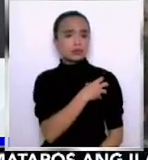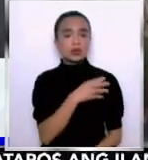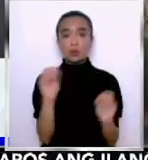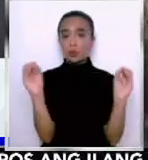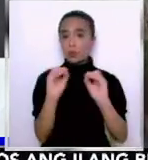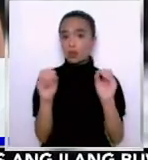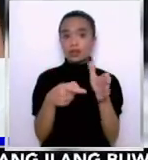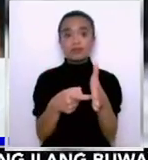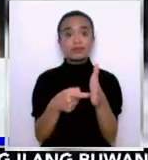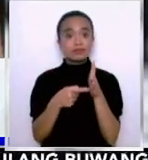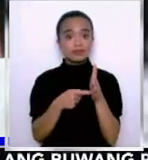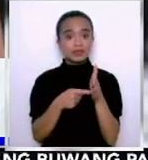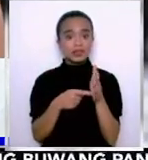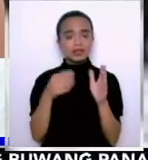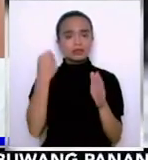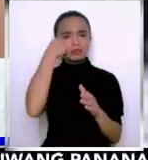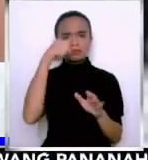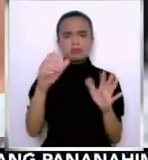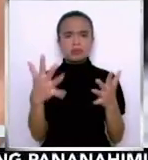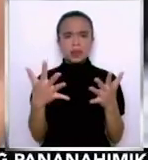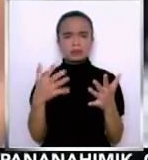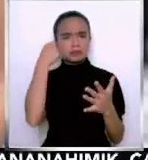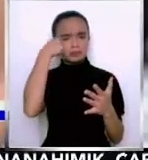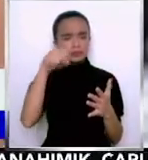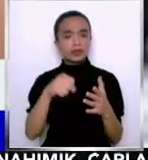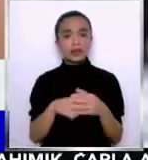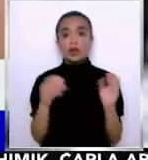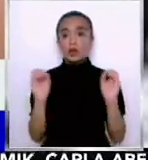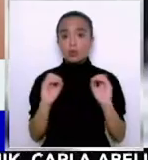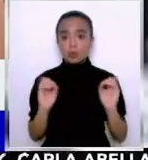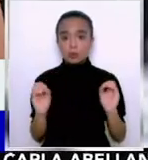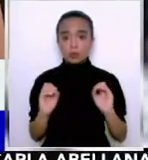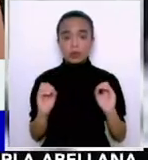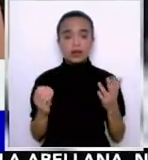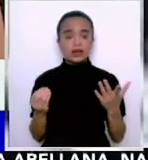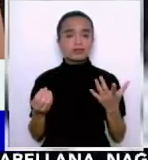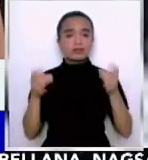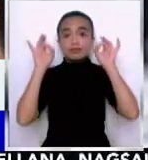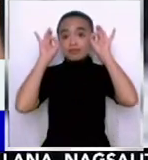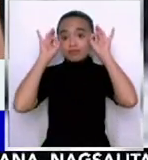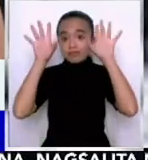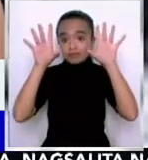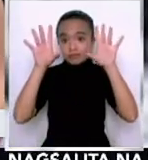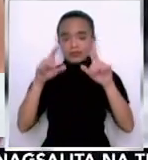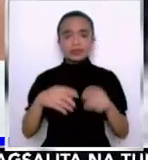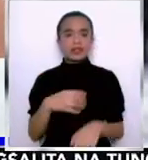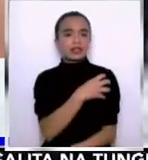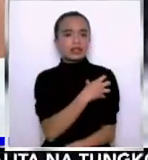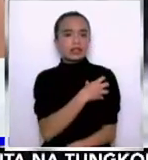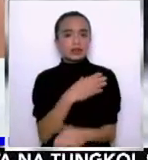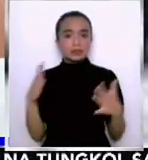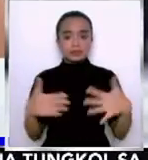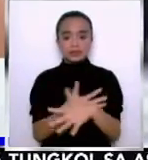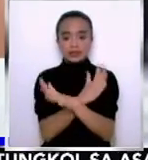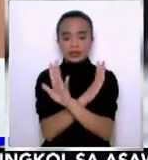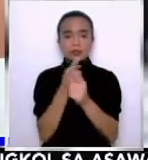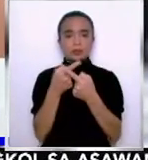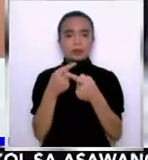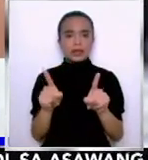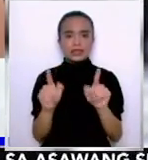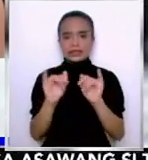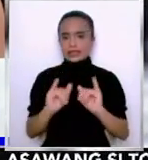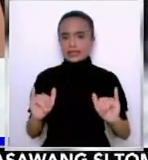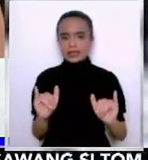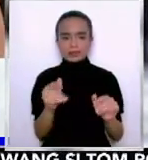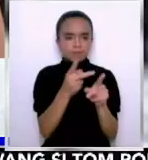lumabag o nahuli. Wala naman daw natatanggap na banta ang Davao City Police. Gayunman, nananatili pa rin daw silang naka-alerto dahil